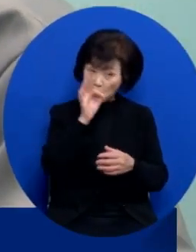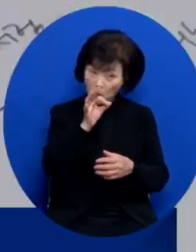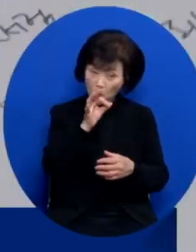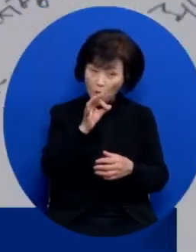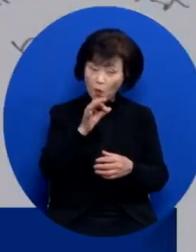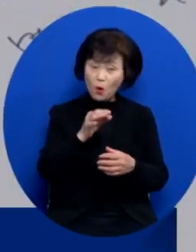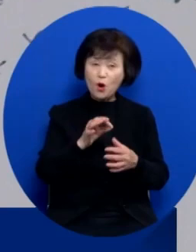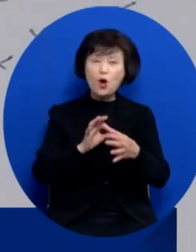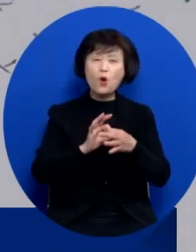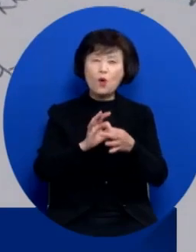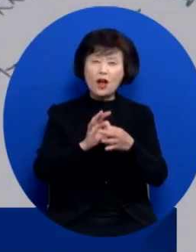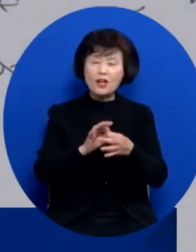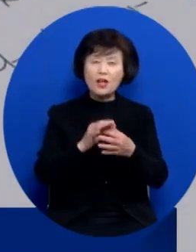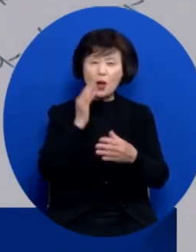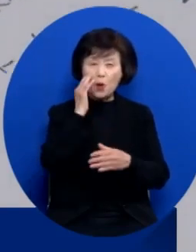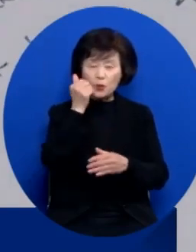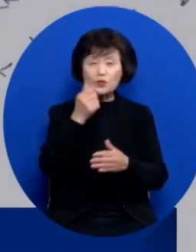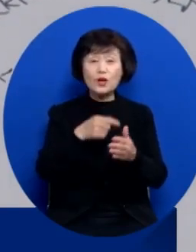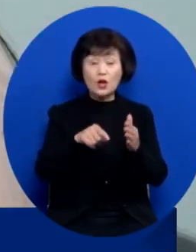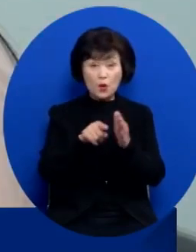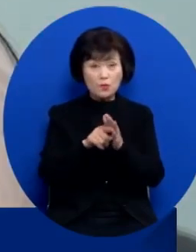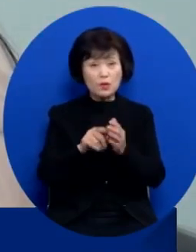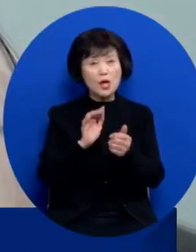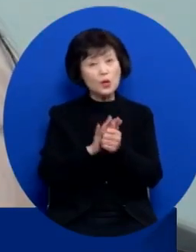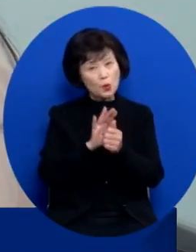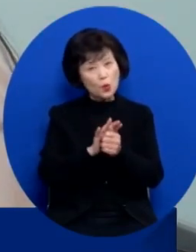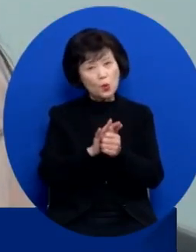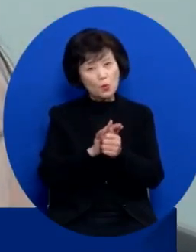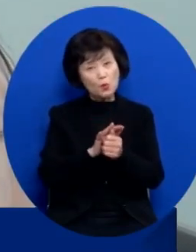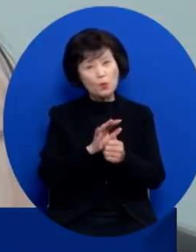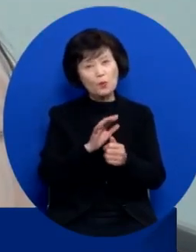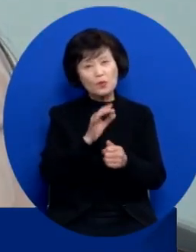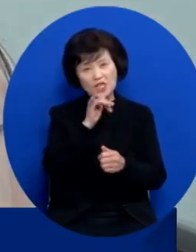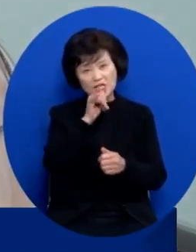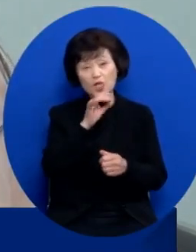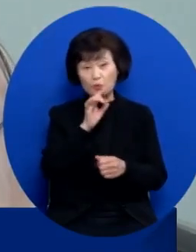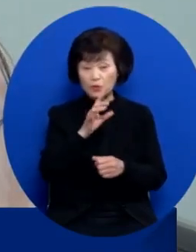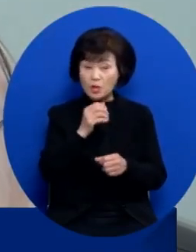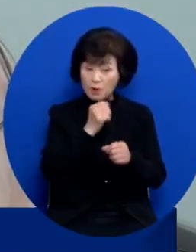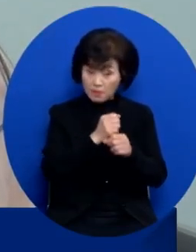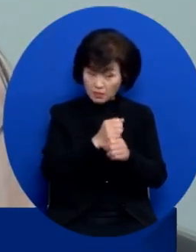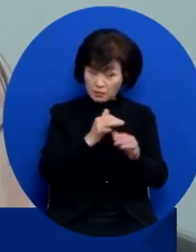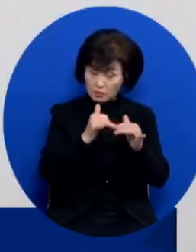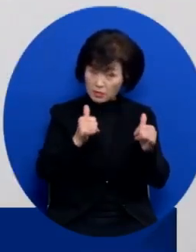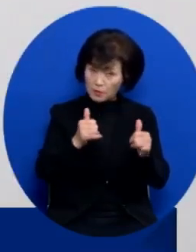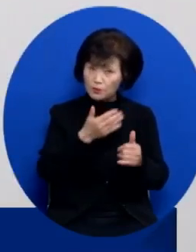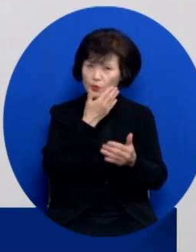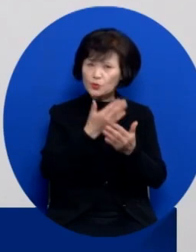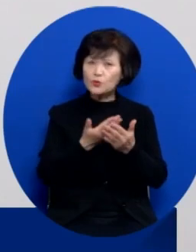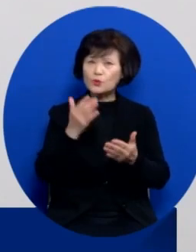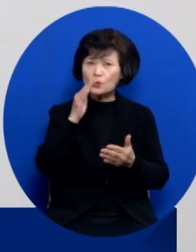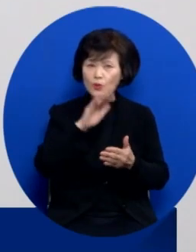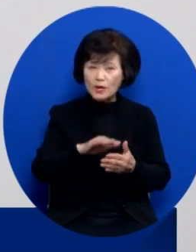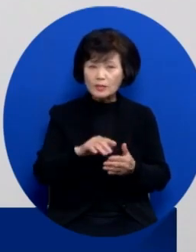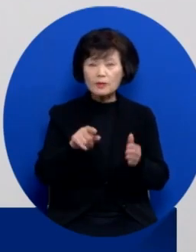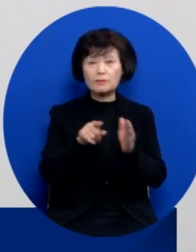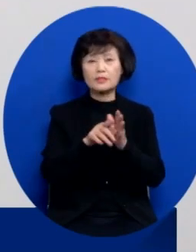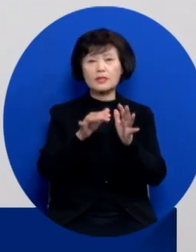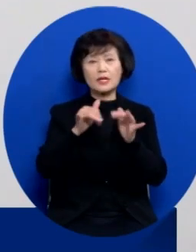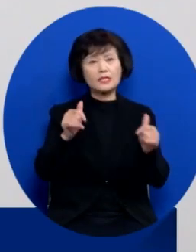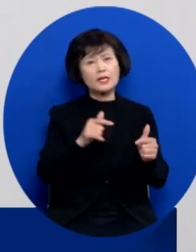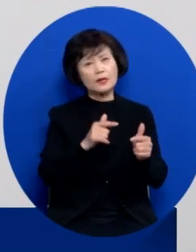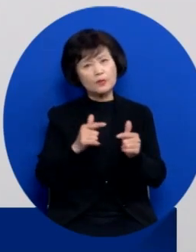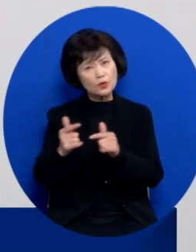맺기 위함이잖아요. 네. 그렇기 때문에 이거를 저는 제작하는 사람들도 중요하지만 기독교인으로서 게 아니라